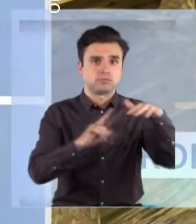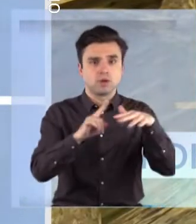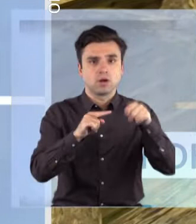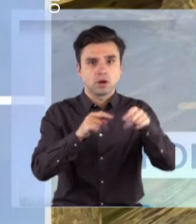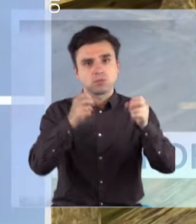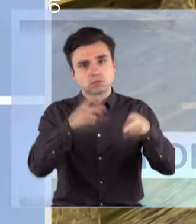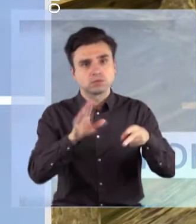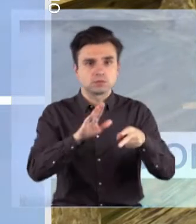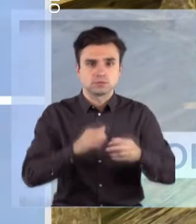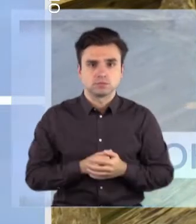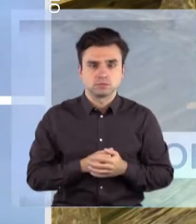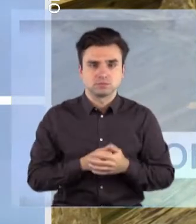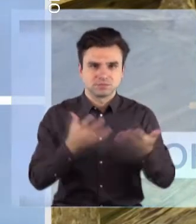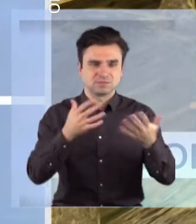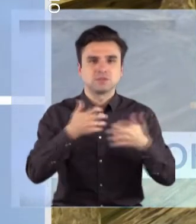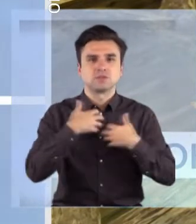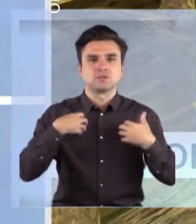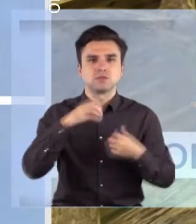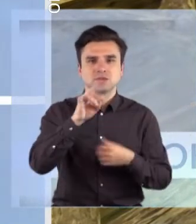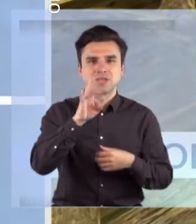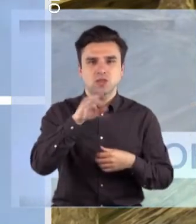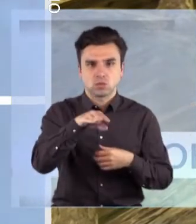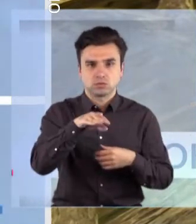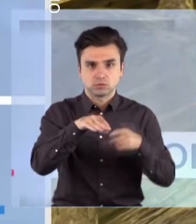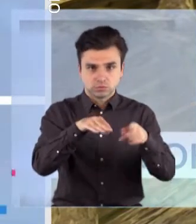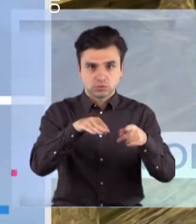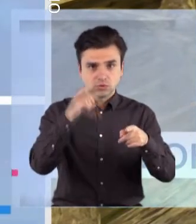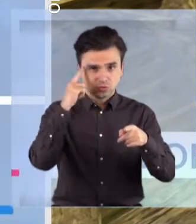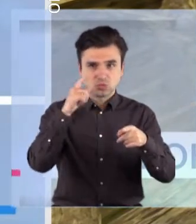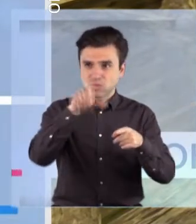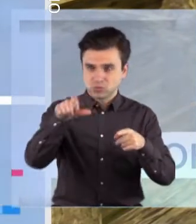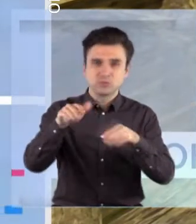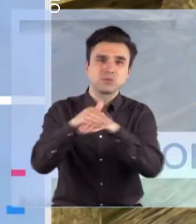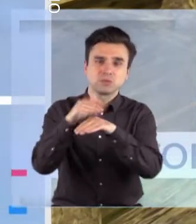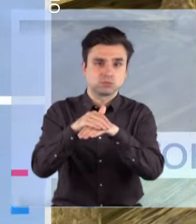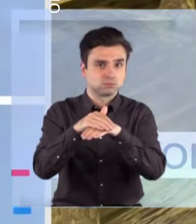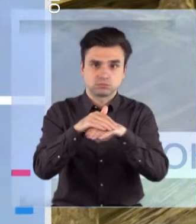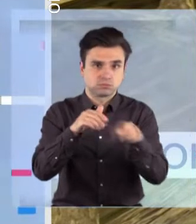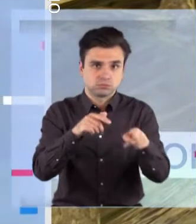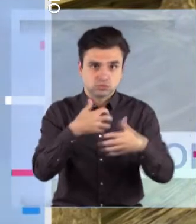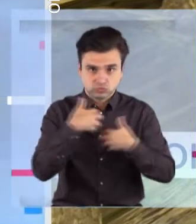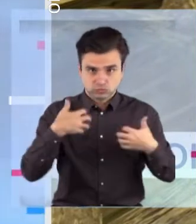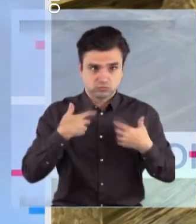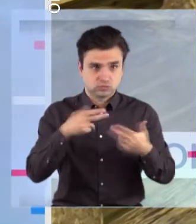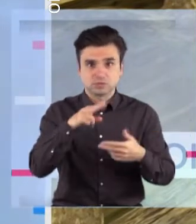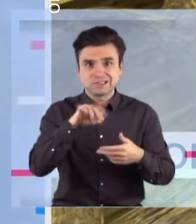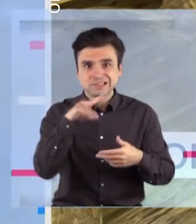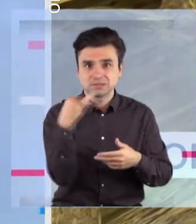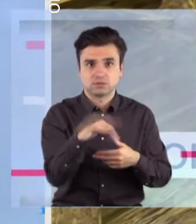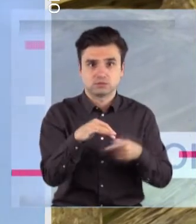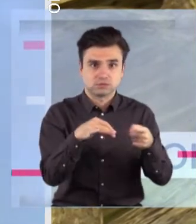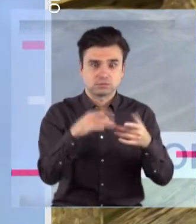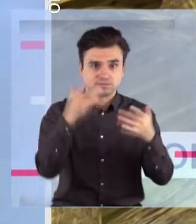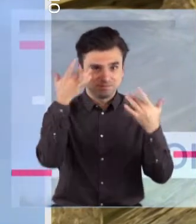дружелюбні створіння, але вони ж все-таки дикі звірі, а не дитячі іграшки. Праця без вихідних та немає настрою. Через це інколи